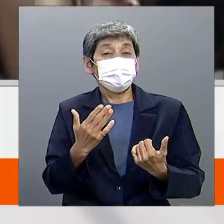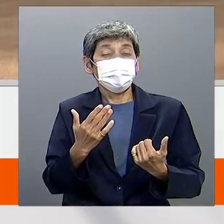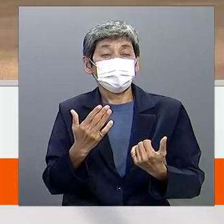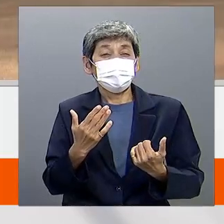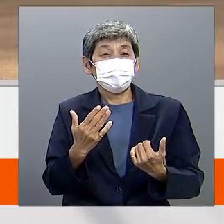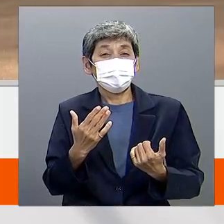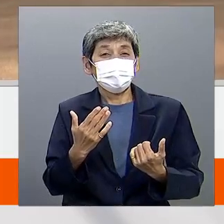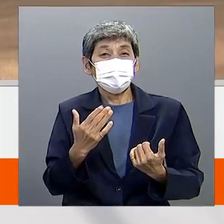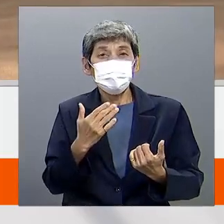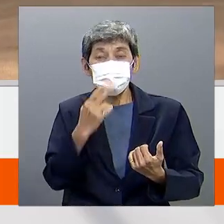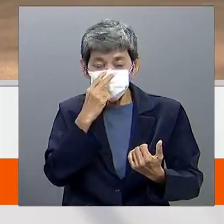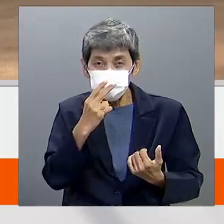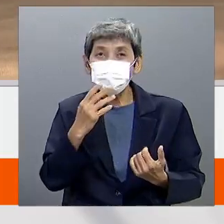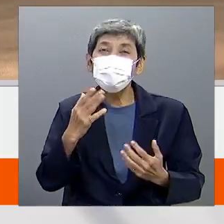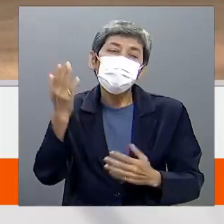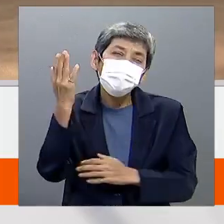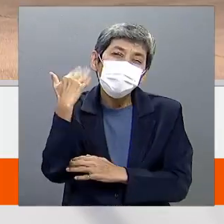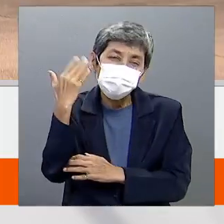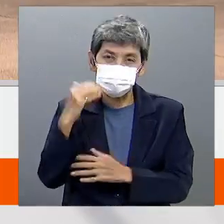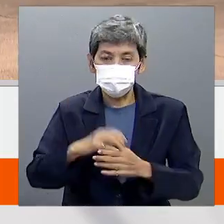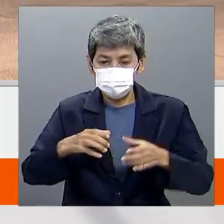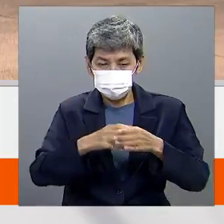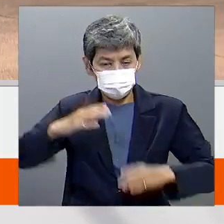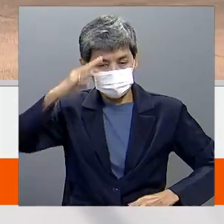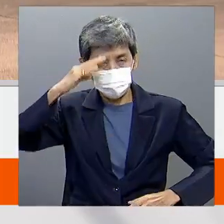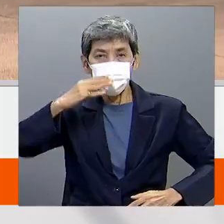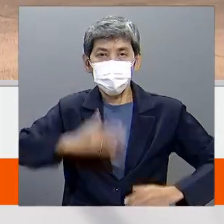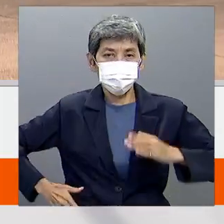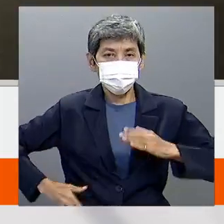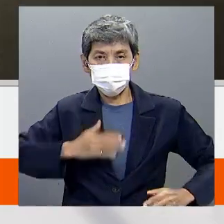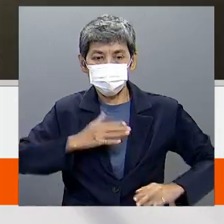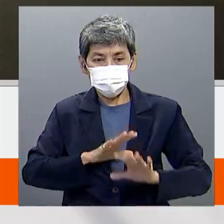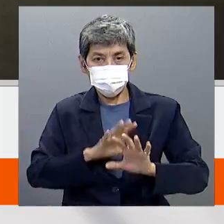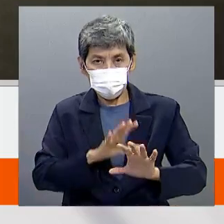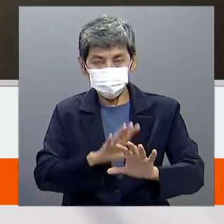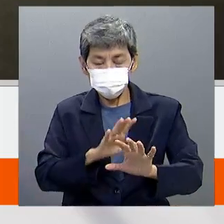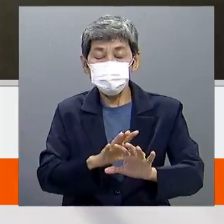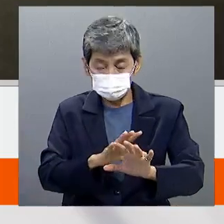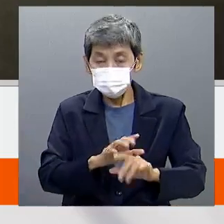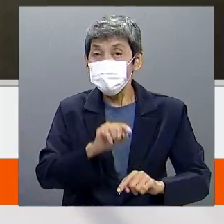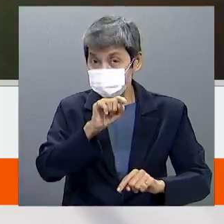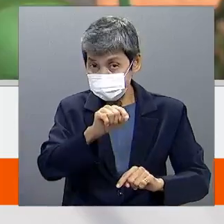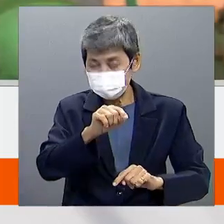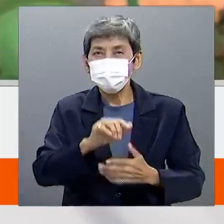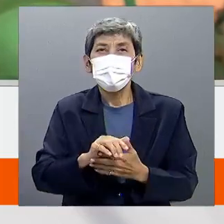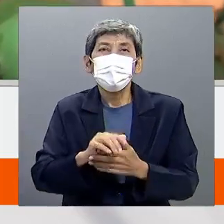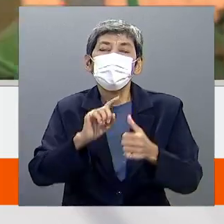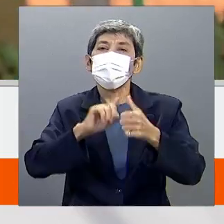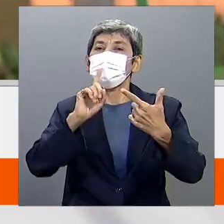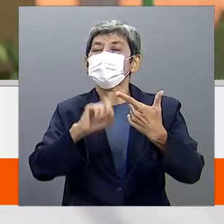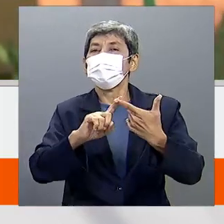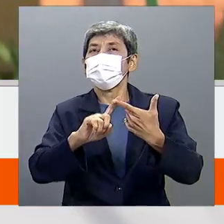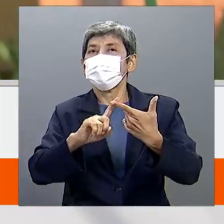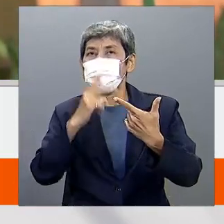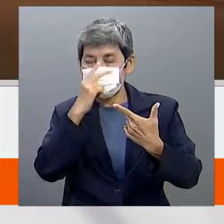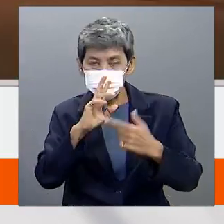ะครับก็คือวันกองทัพจีนนะครับแต่เป็นช่วงเวลาของการเดินทางนะครับเราเห็นการปล่อยข่าวว่าจะม